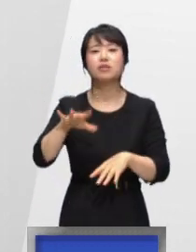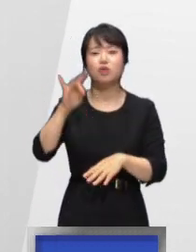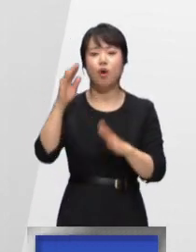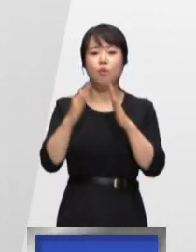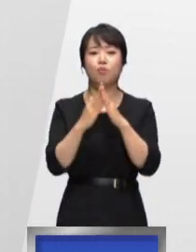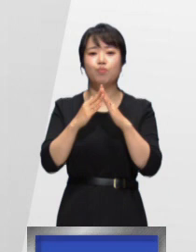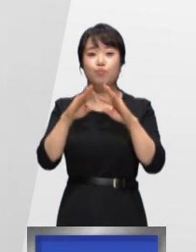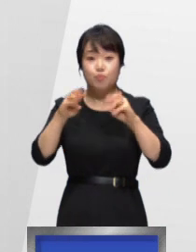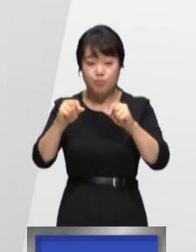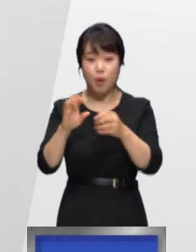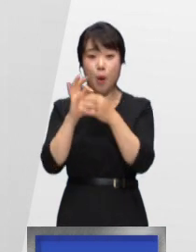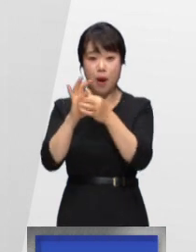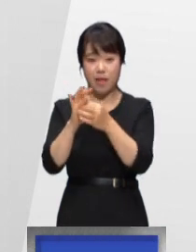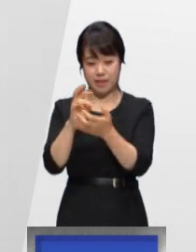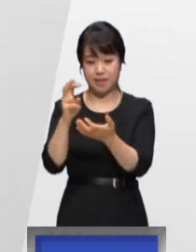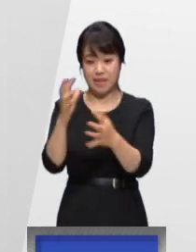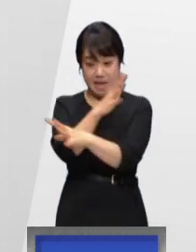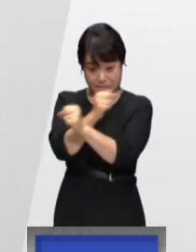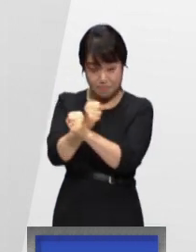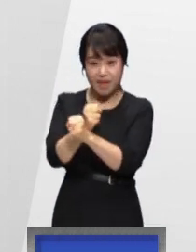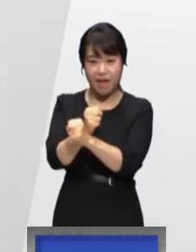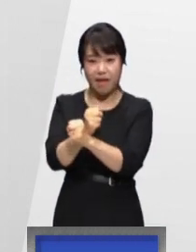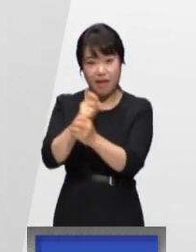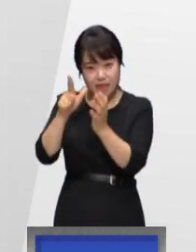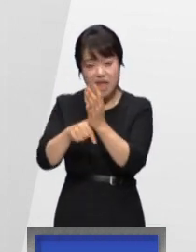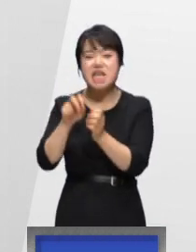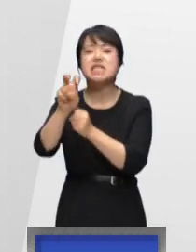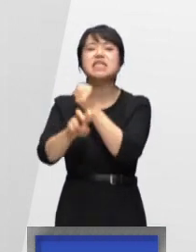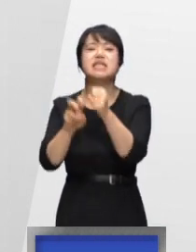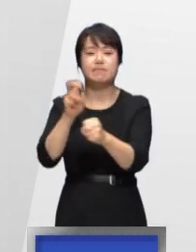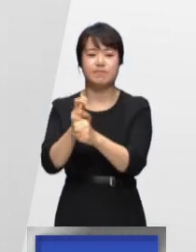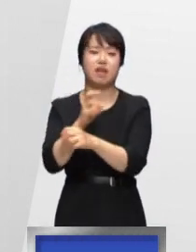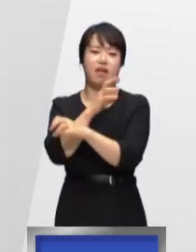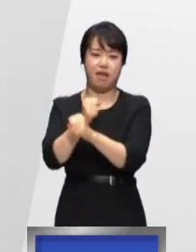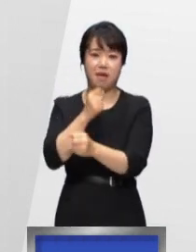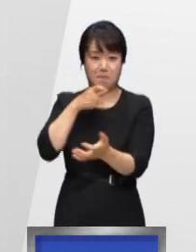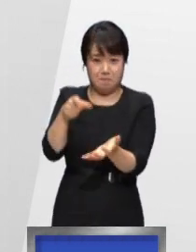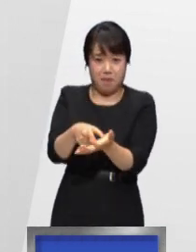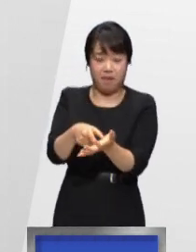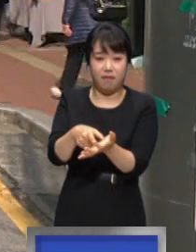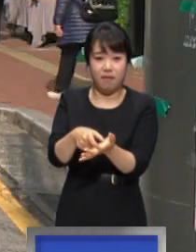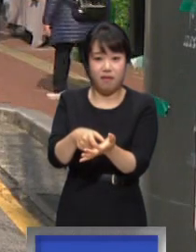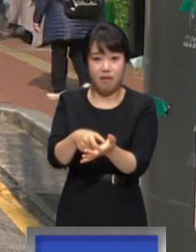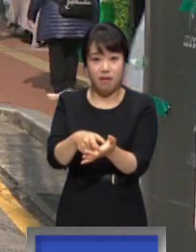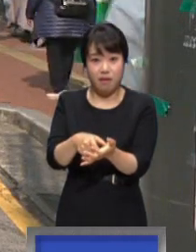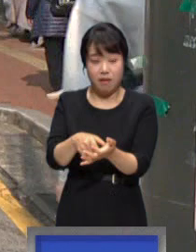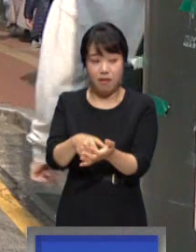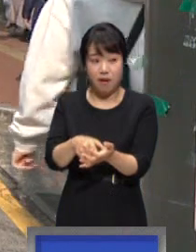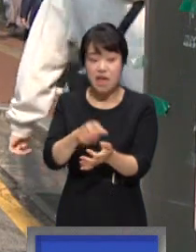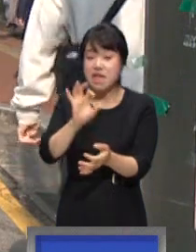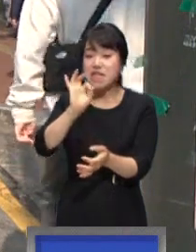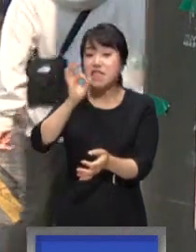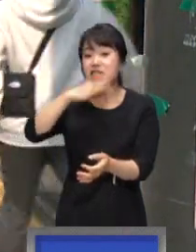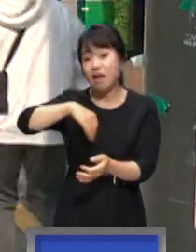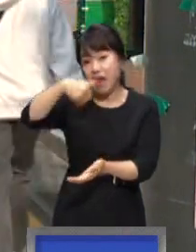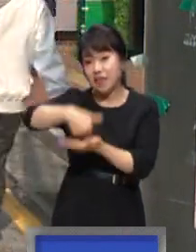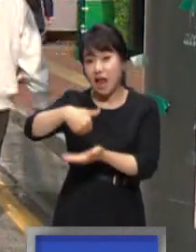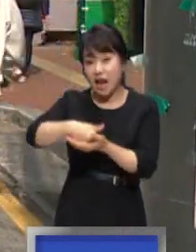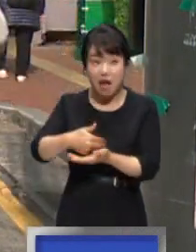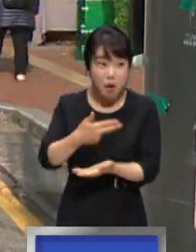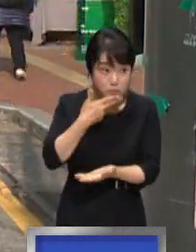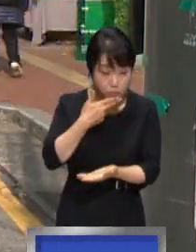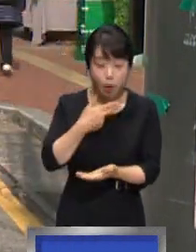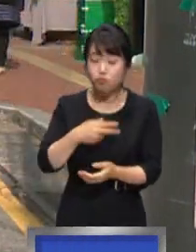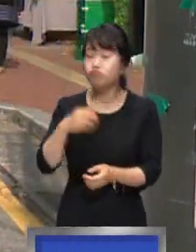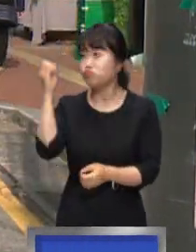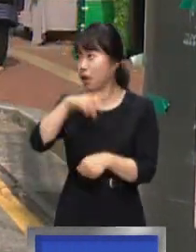부동산 임대차 계약서상 계약 기간이 20년이라는 점입니다. 청구하지 않은 이자를 받으려 할 수도